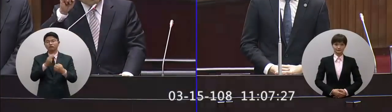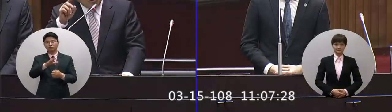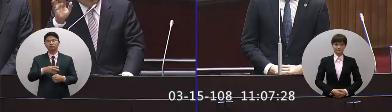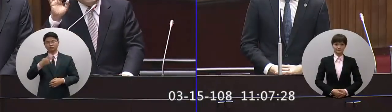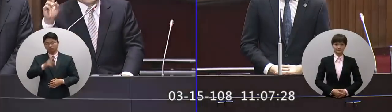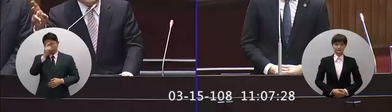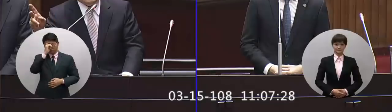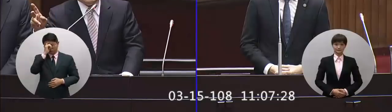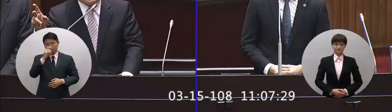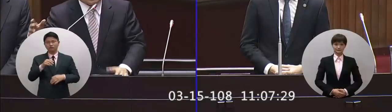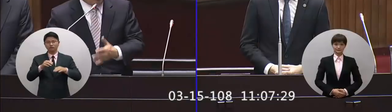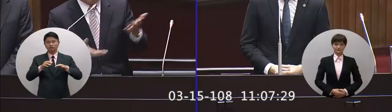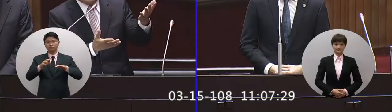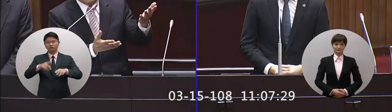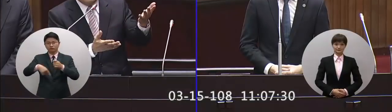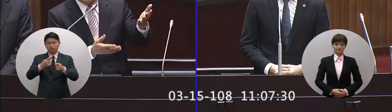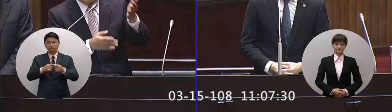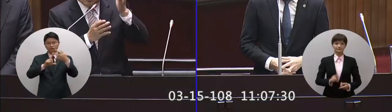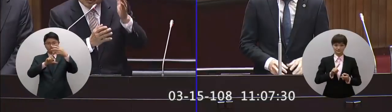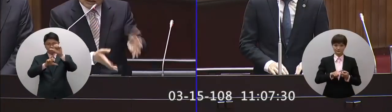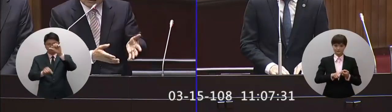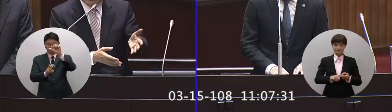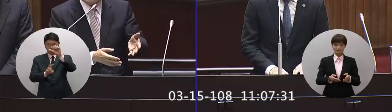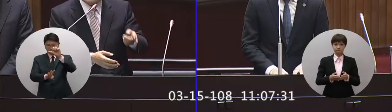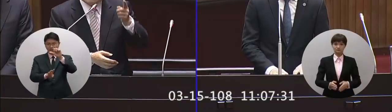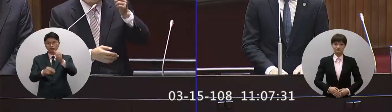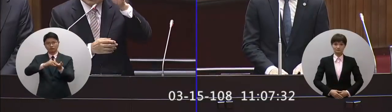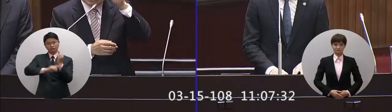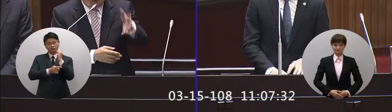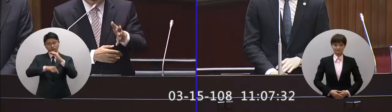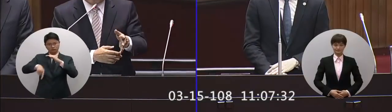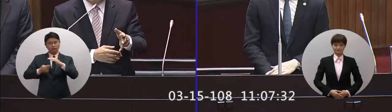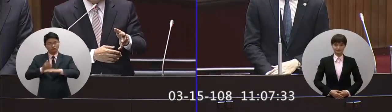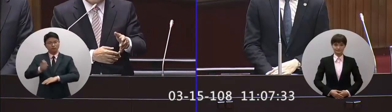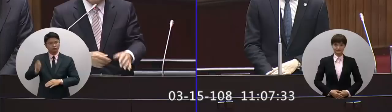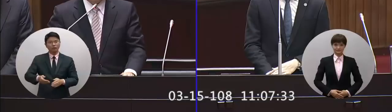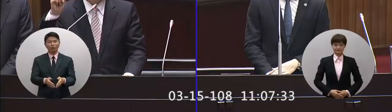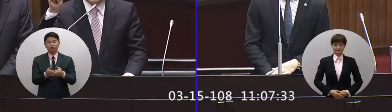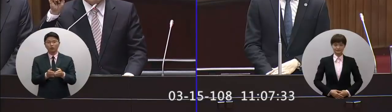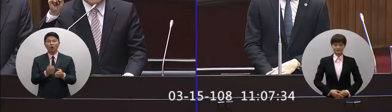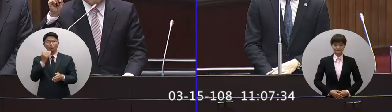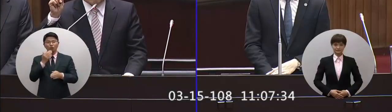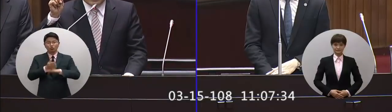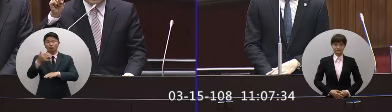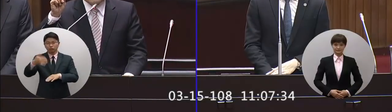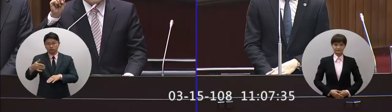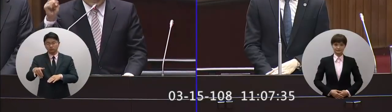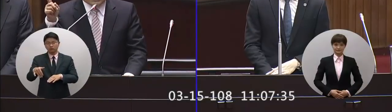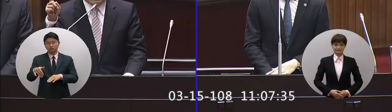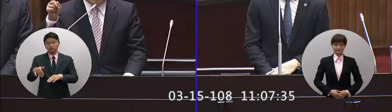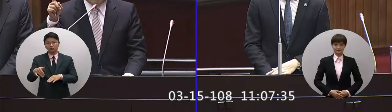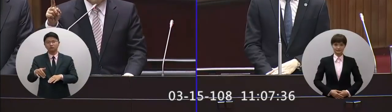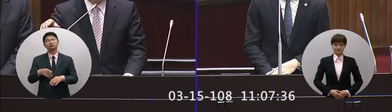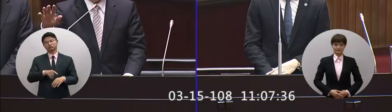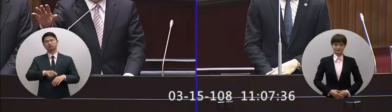年5月24日以前甲通过。如果那无通过者，照大法官